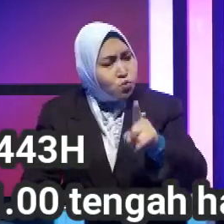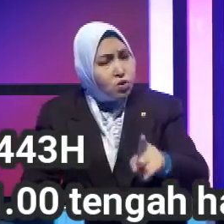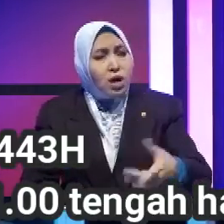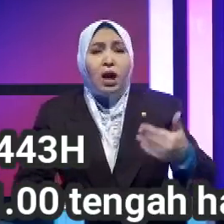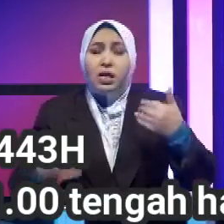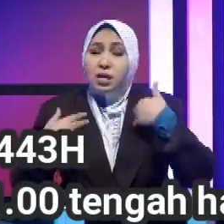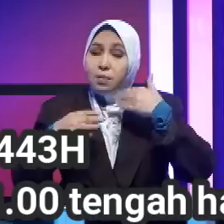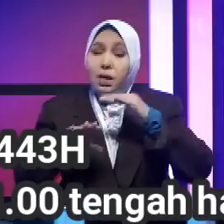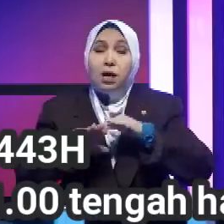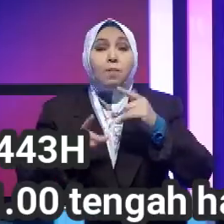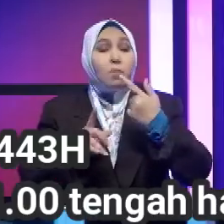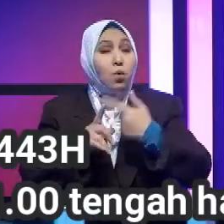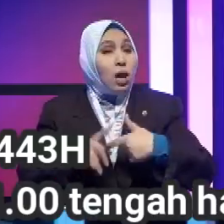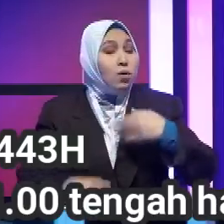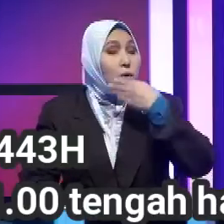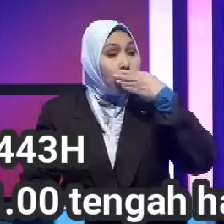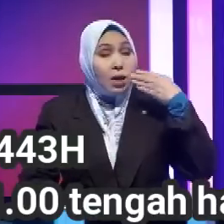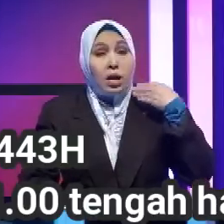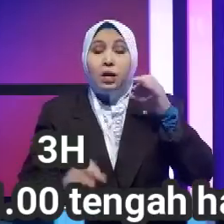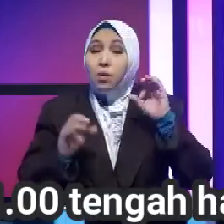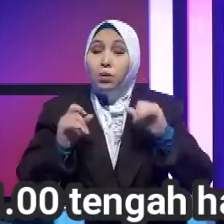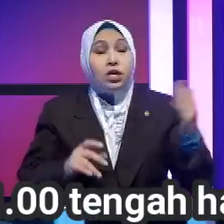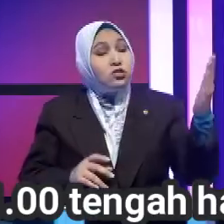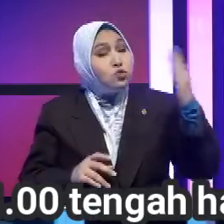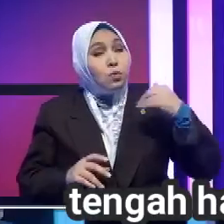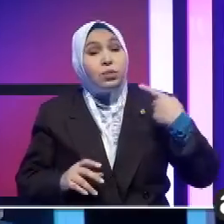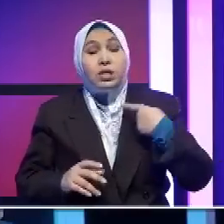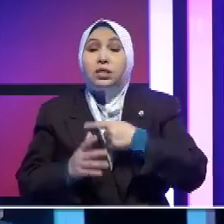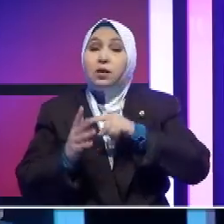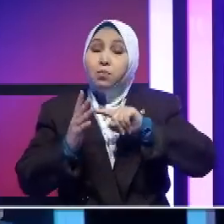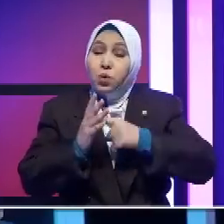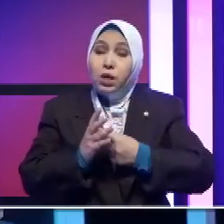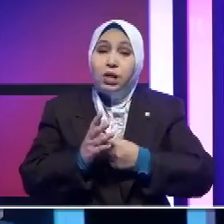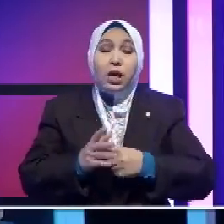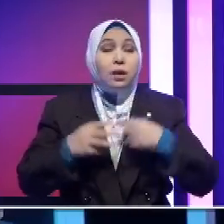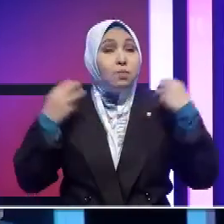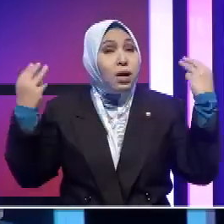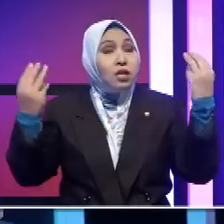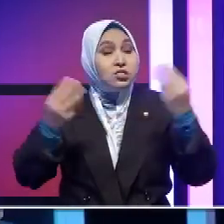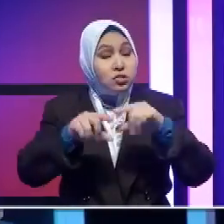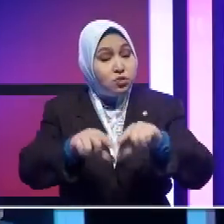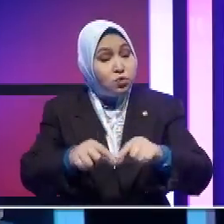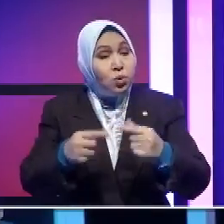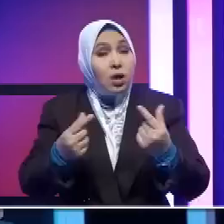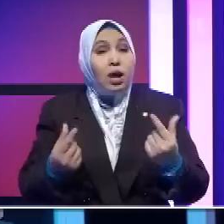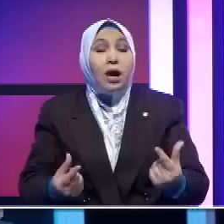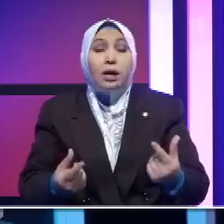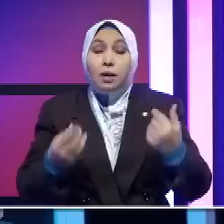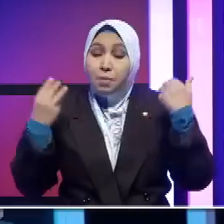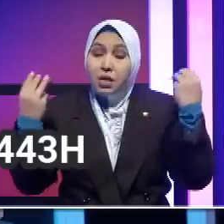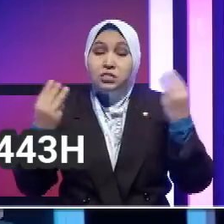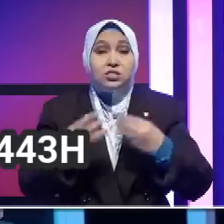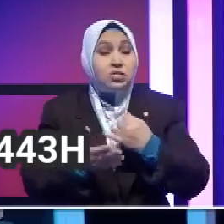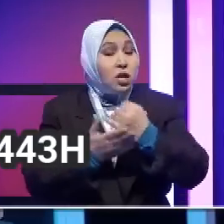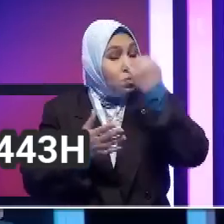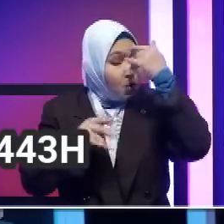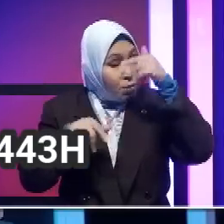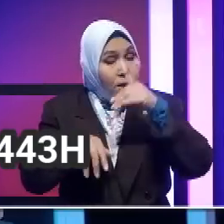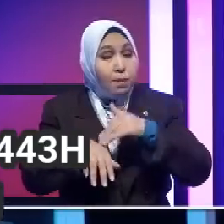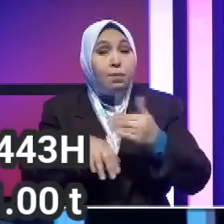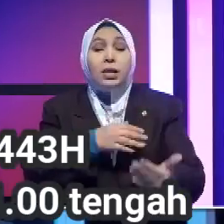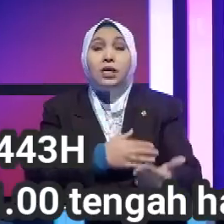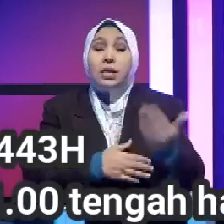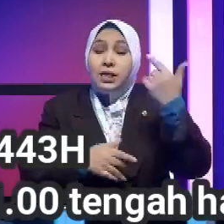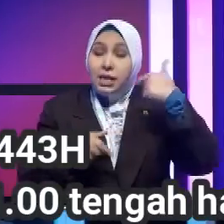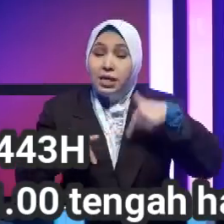ada pada bulan Ramadan ini. Baik, jom kita mulakan majlis Al-Quran ataupun majlis ilmu kita pada pagi ini